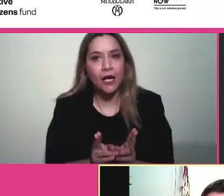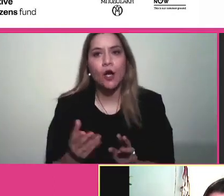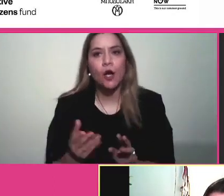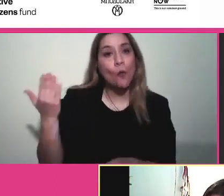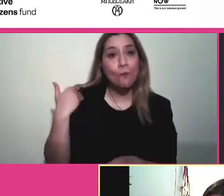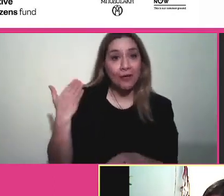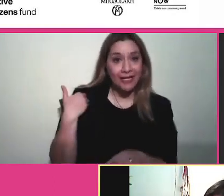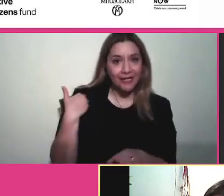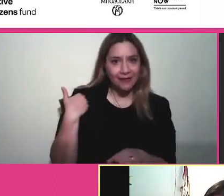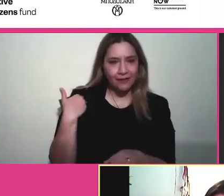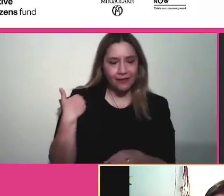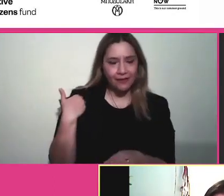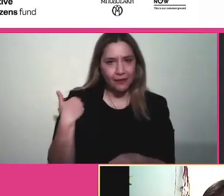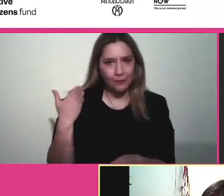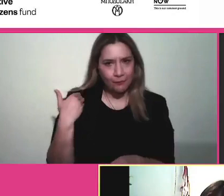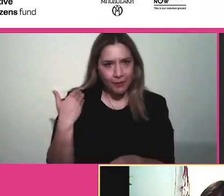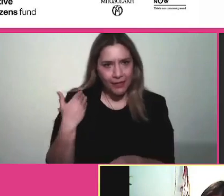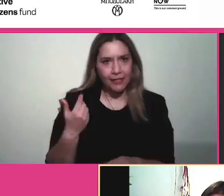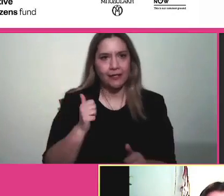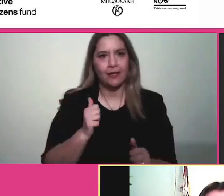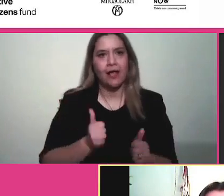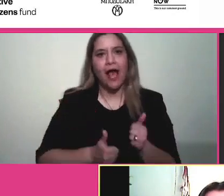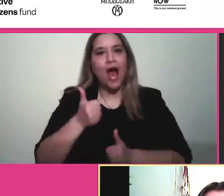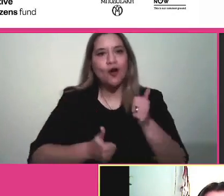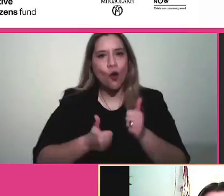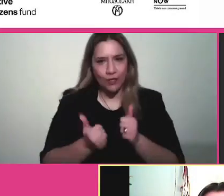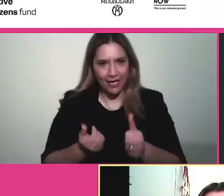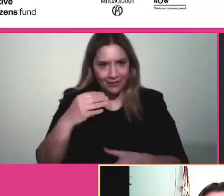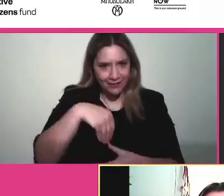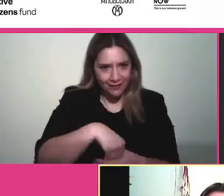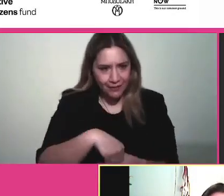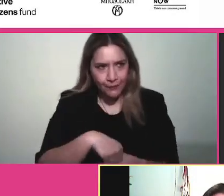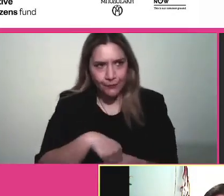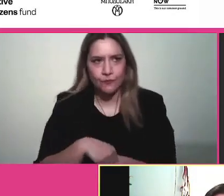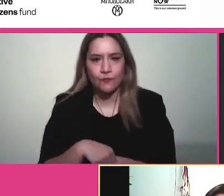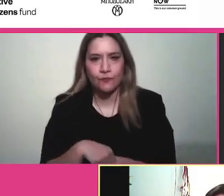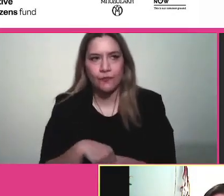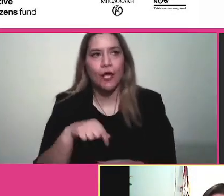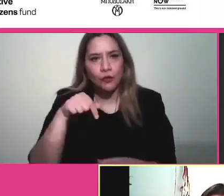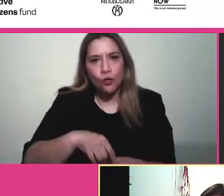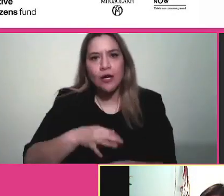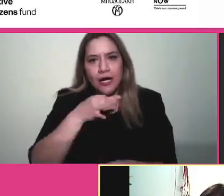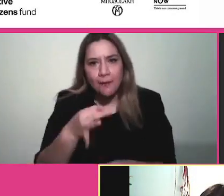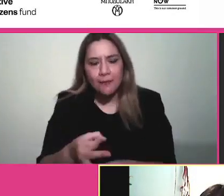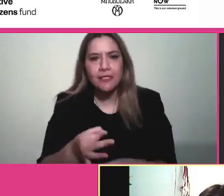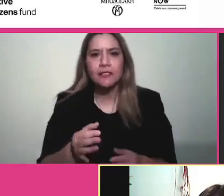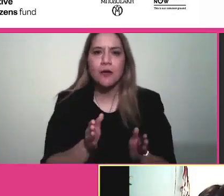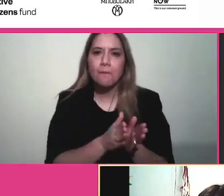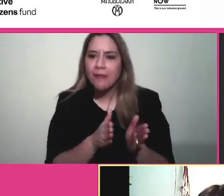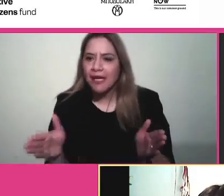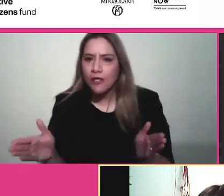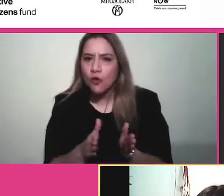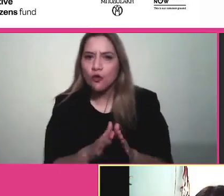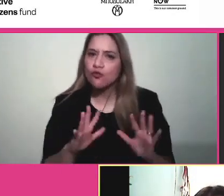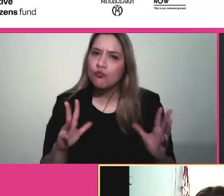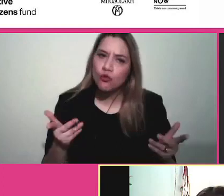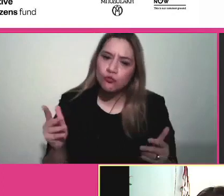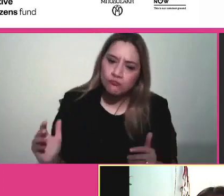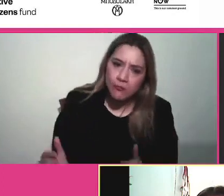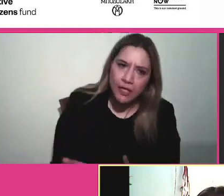λίγο πριν, όπως είπαμε, πριν τους αγώνες, να μας πεις πώς ήταν αυτή η περίοδος για εσένα μέχρι τώρα.